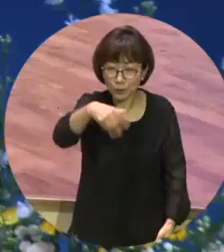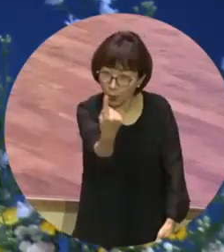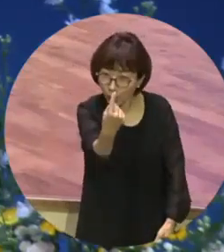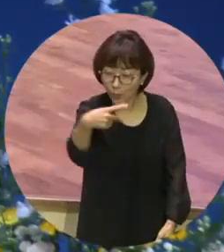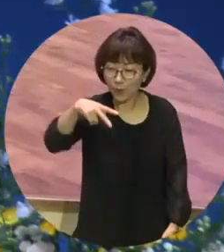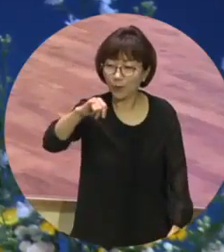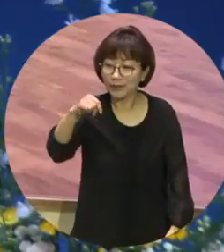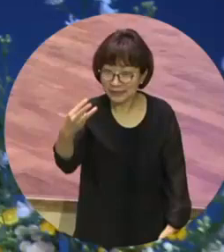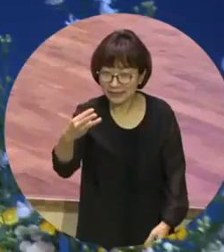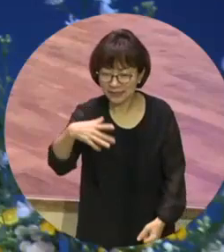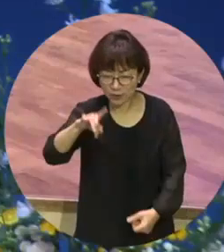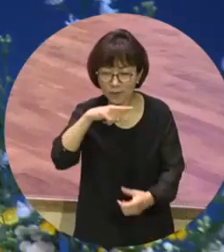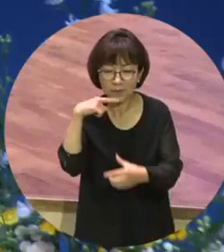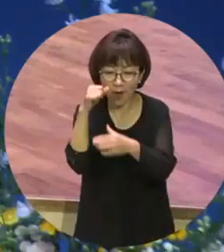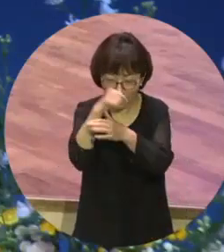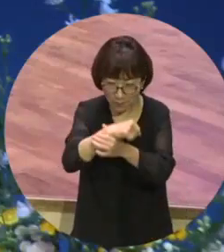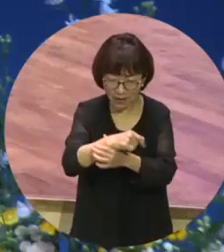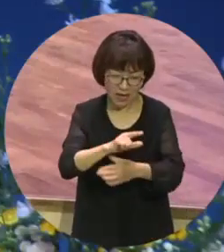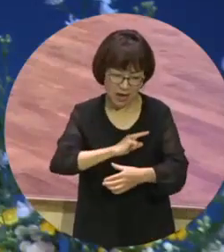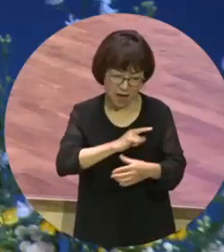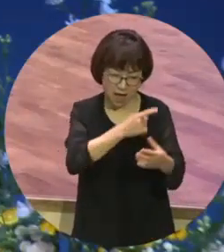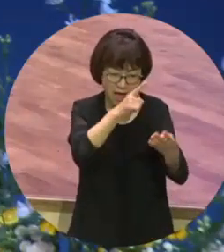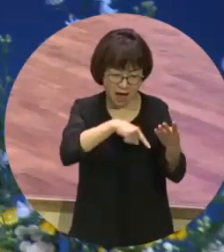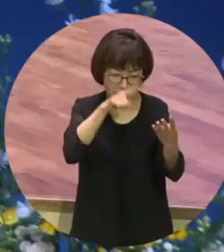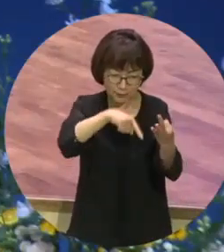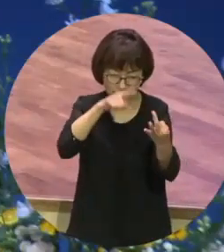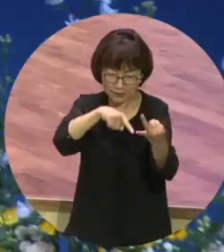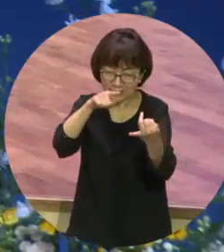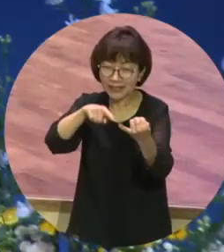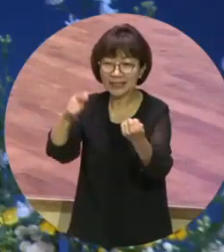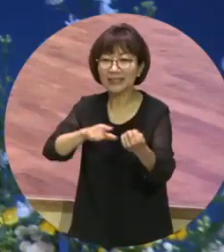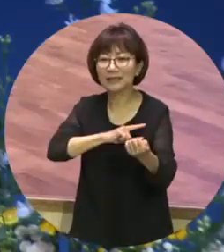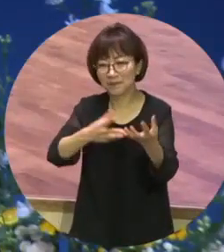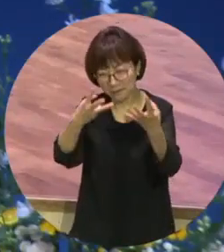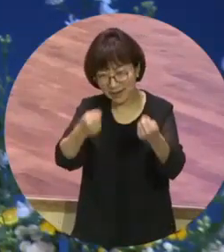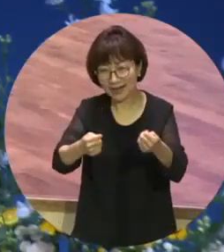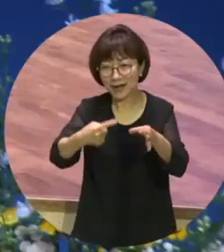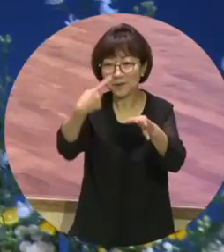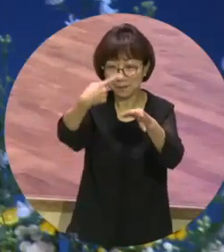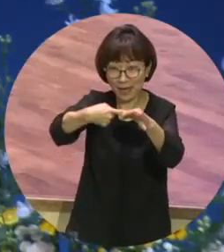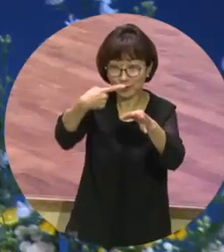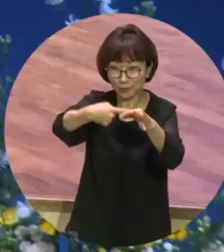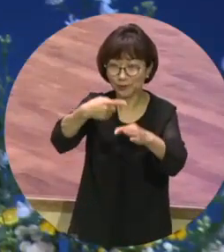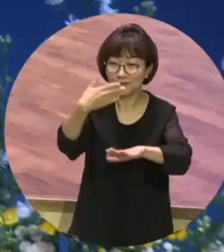다양한 명칭으로 맥추감사절을 그렇게 보냅니다.